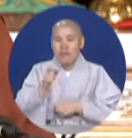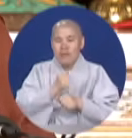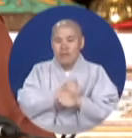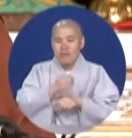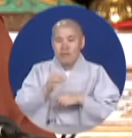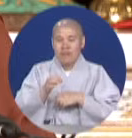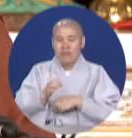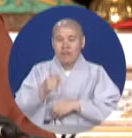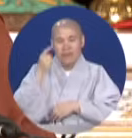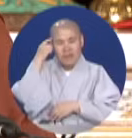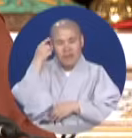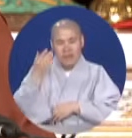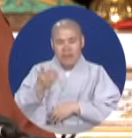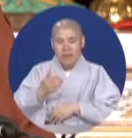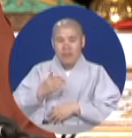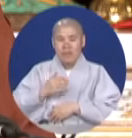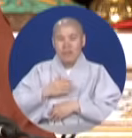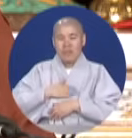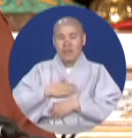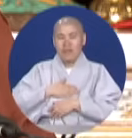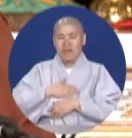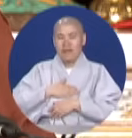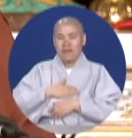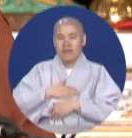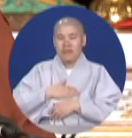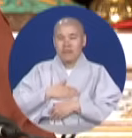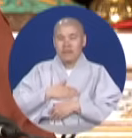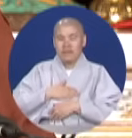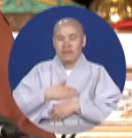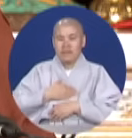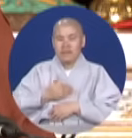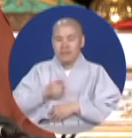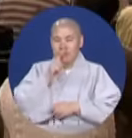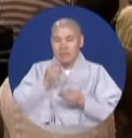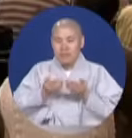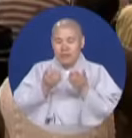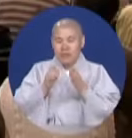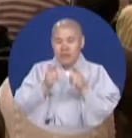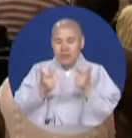아까 뭐 무슨 제가 힌트를 말씀 안 드렸나요?